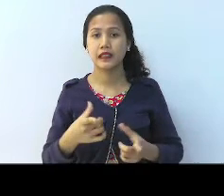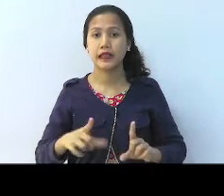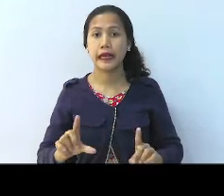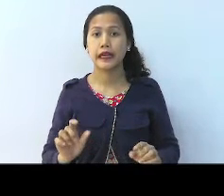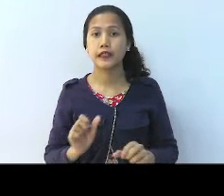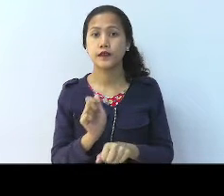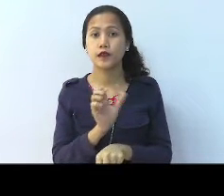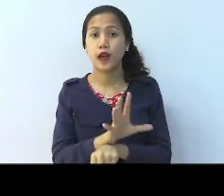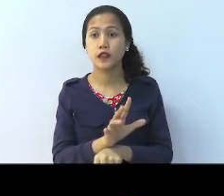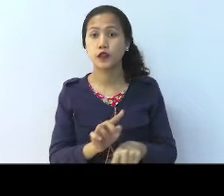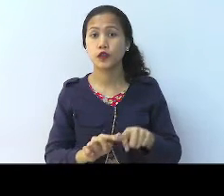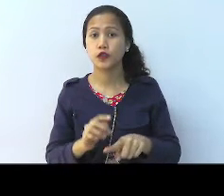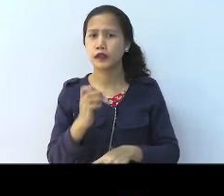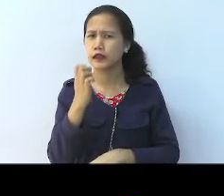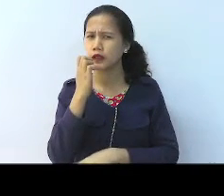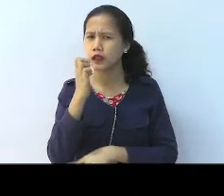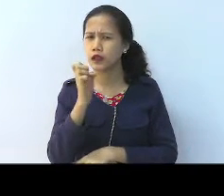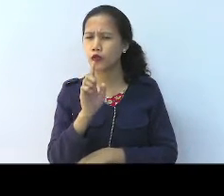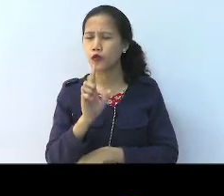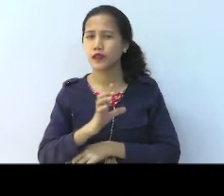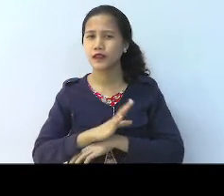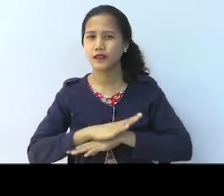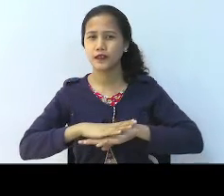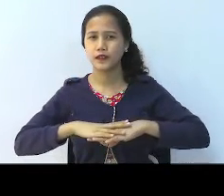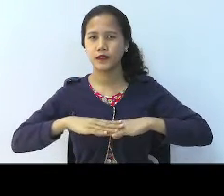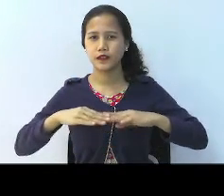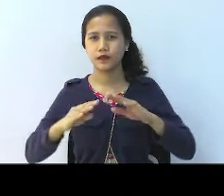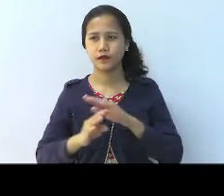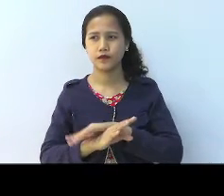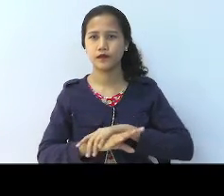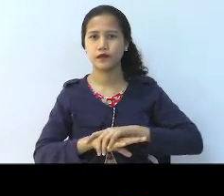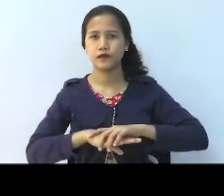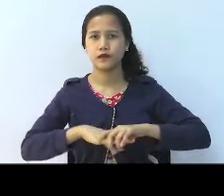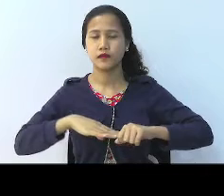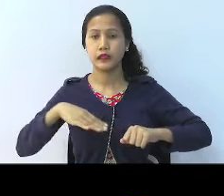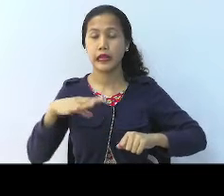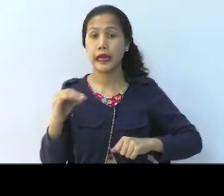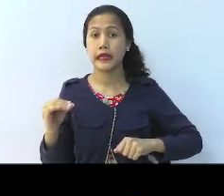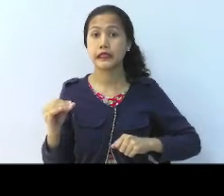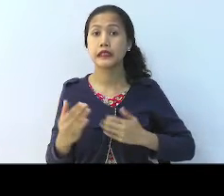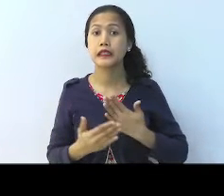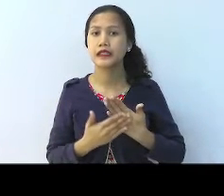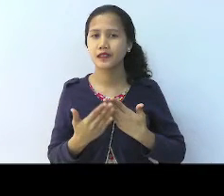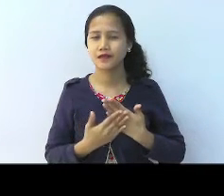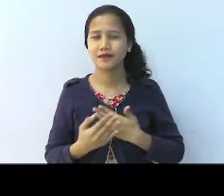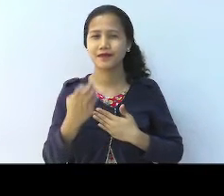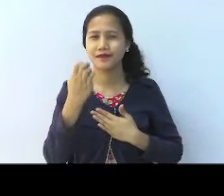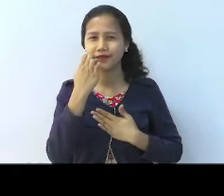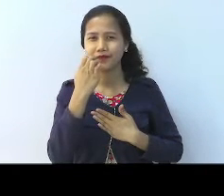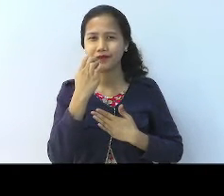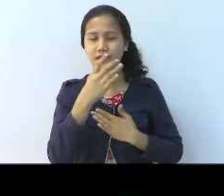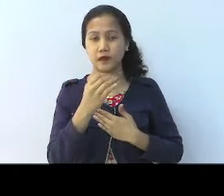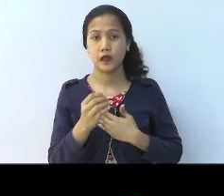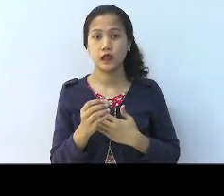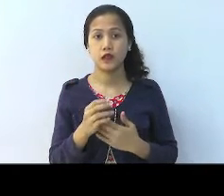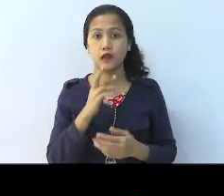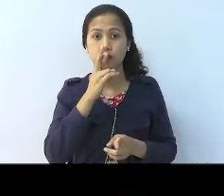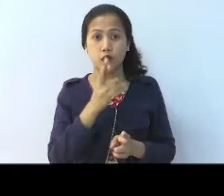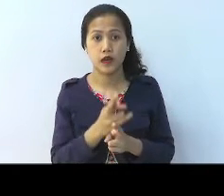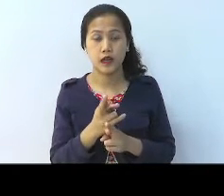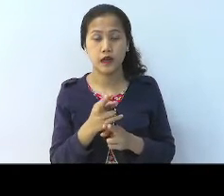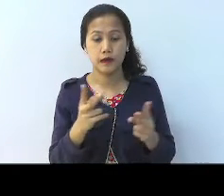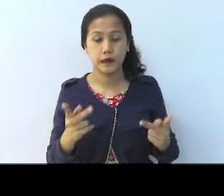yan, laser at massage. At papakita ko po sa inyo kung paano po gawin yung mga yan, yung massage na yan. I-advise